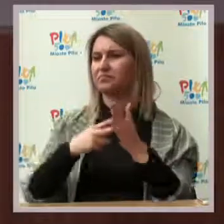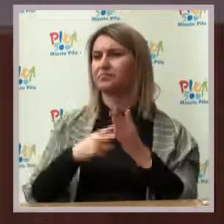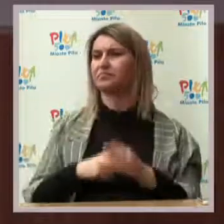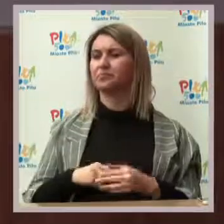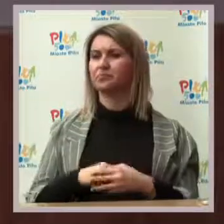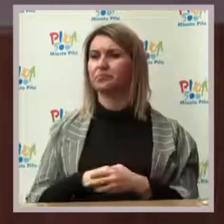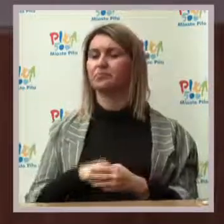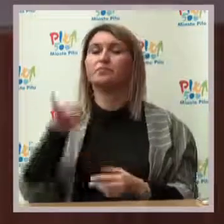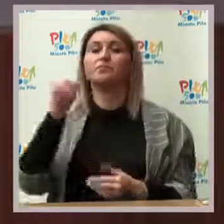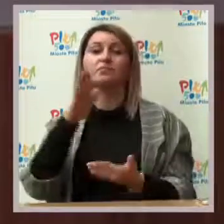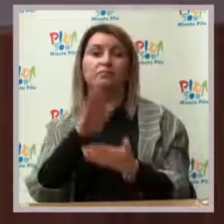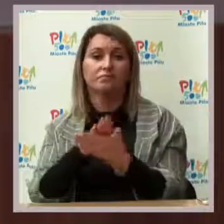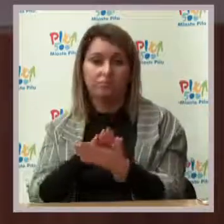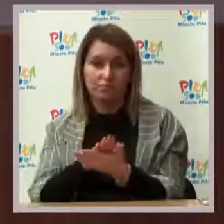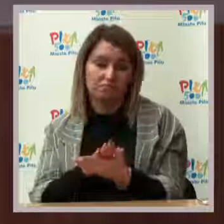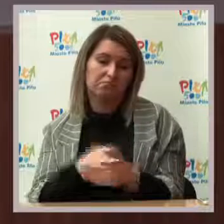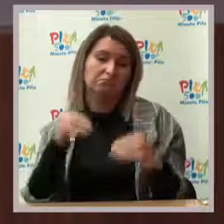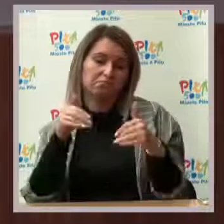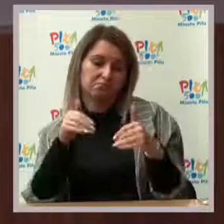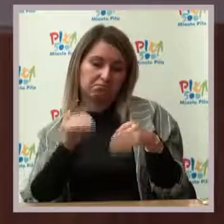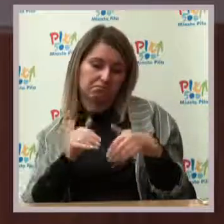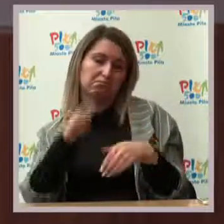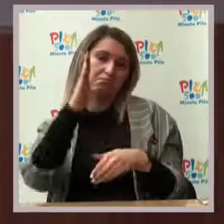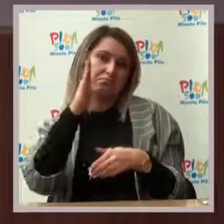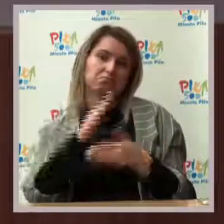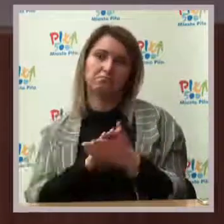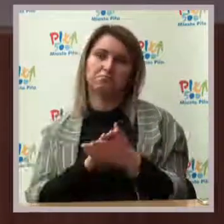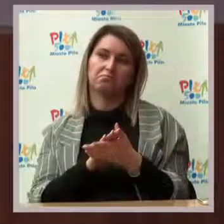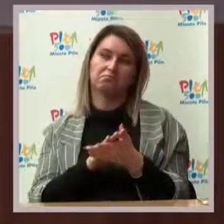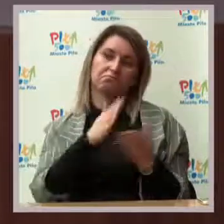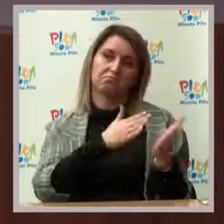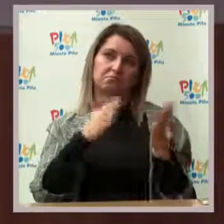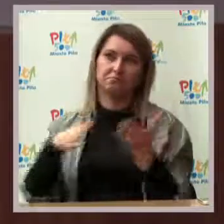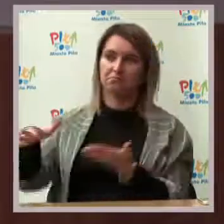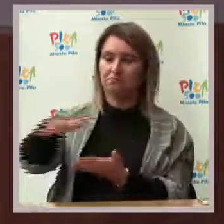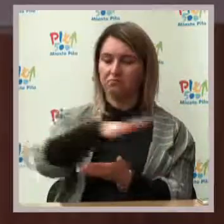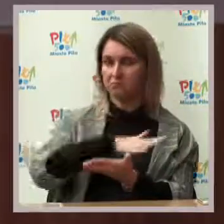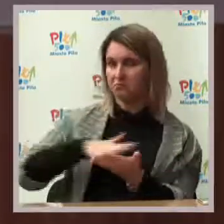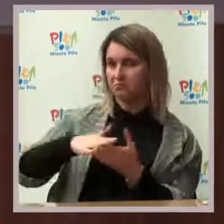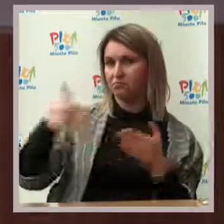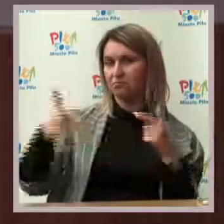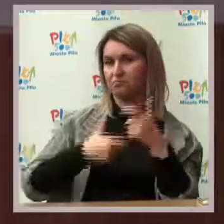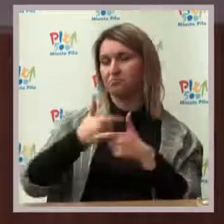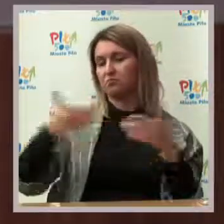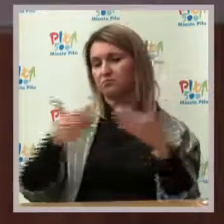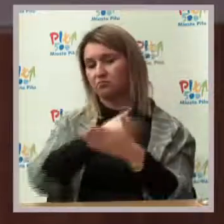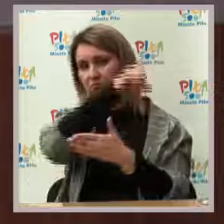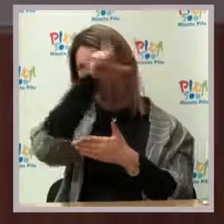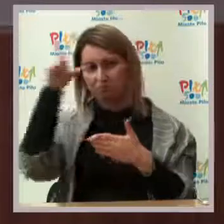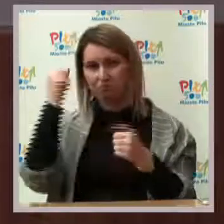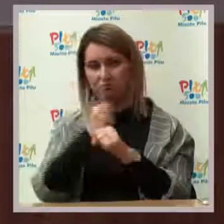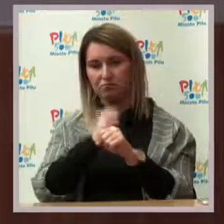uchwaleniu dadzą możliwość inwestowania na kolejnych kilkudziesięciu hektarach, ale wiemy